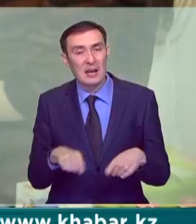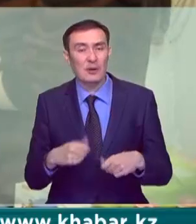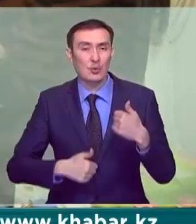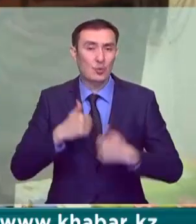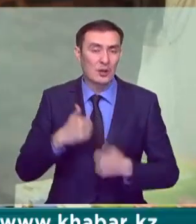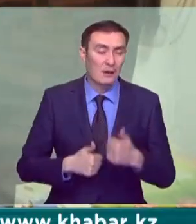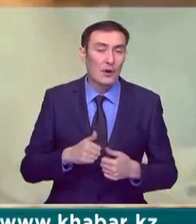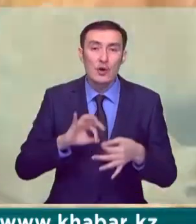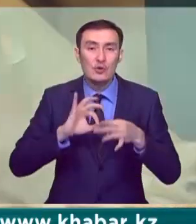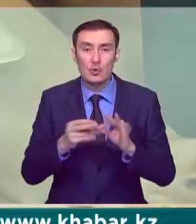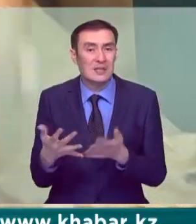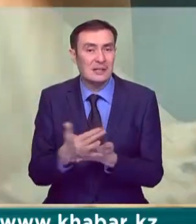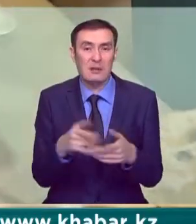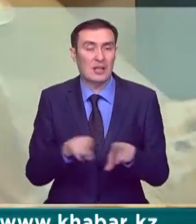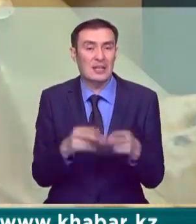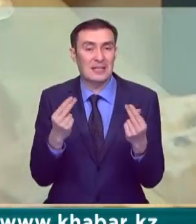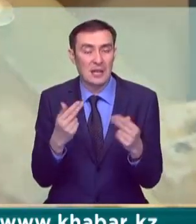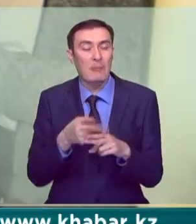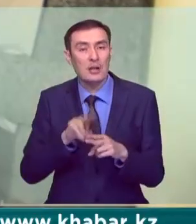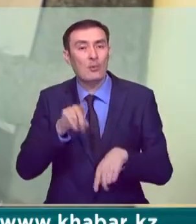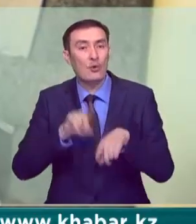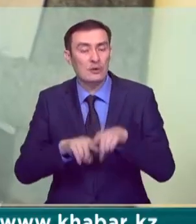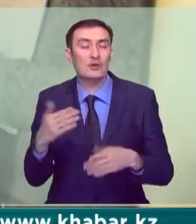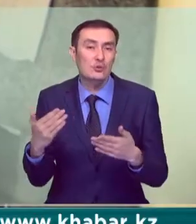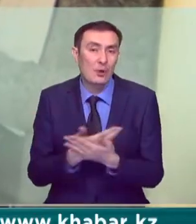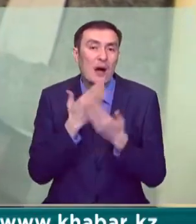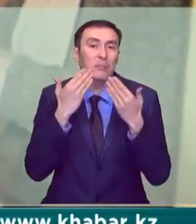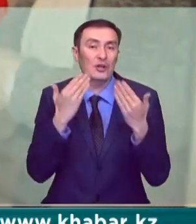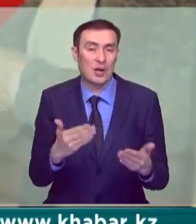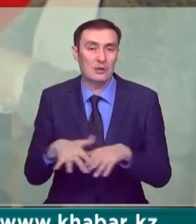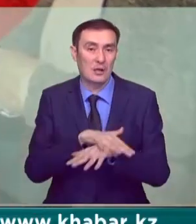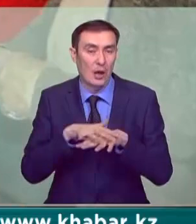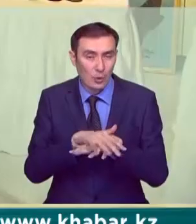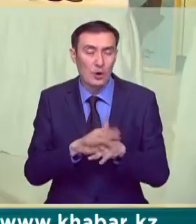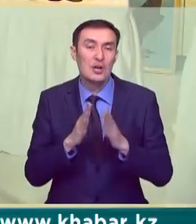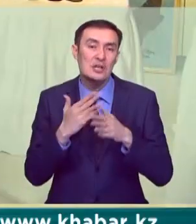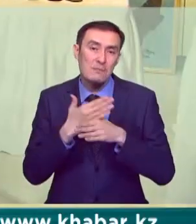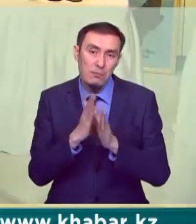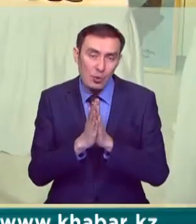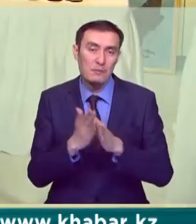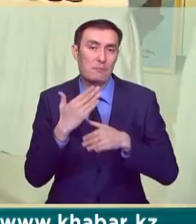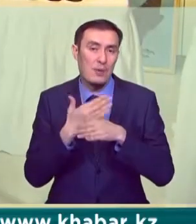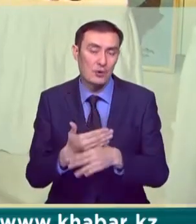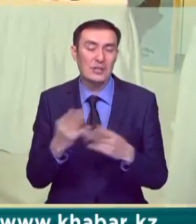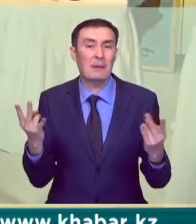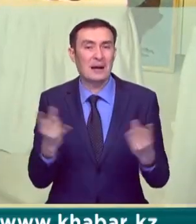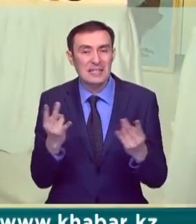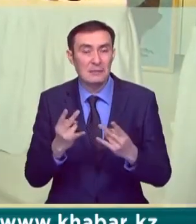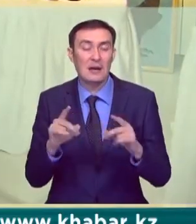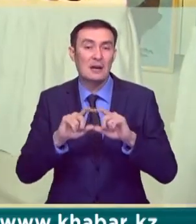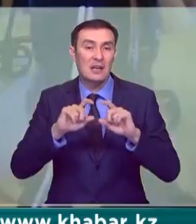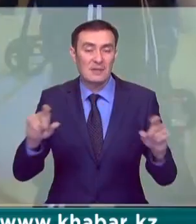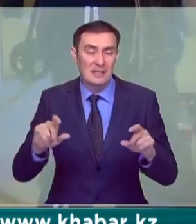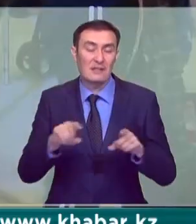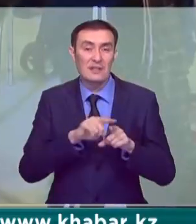турнирах сложно собрать такие деньги поэтому родственники снова обращаются казахстанцам с просьбой помочь все необходимые реквизиты в